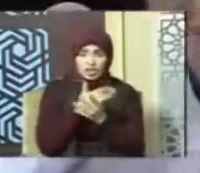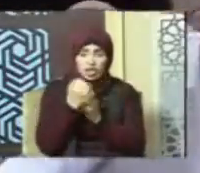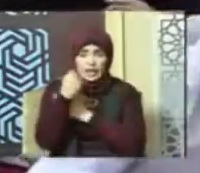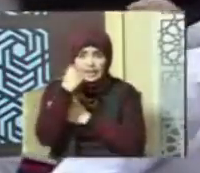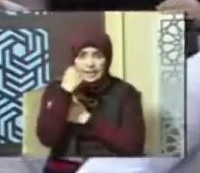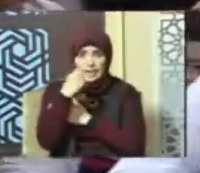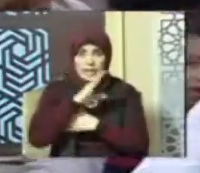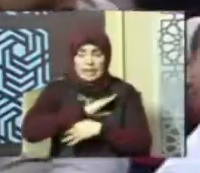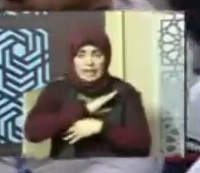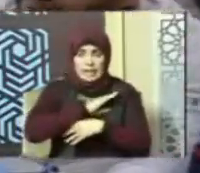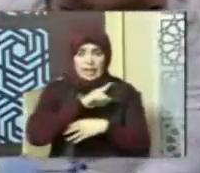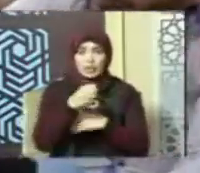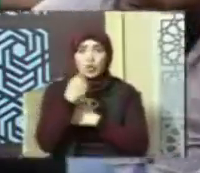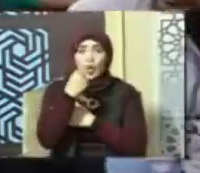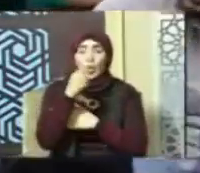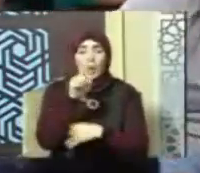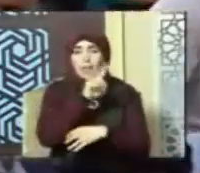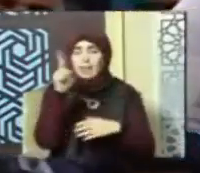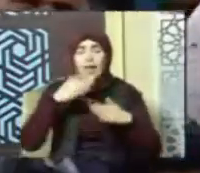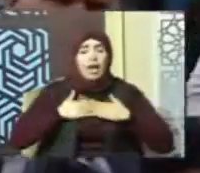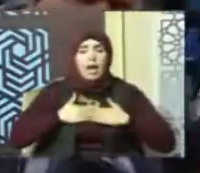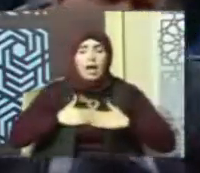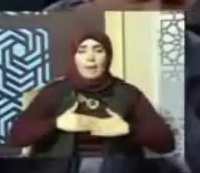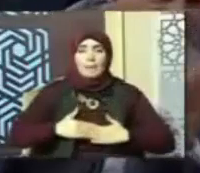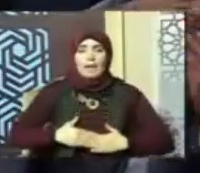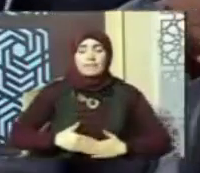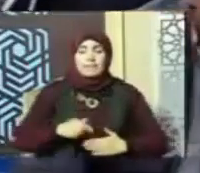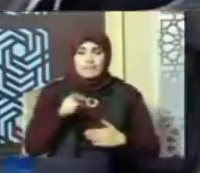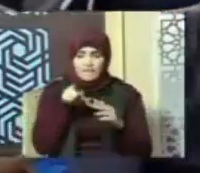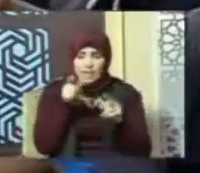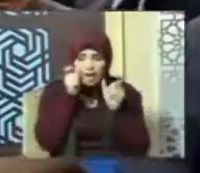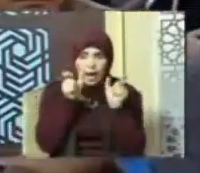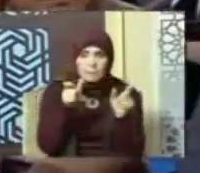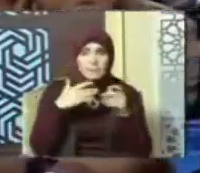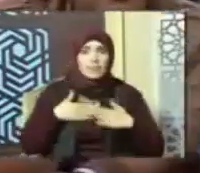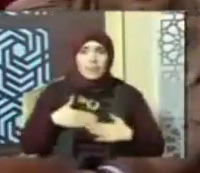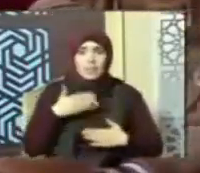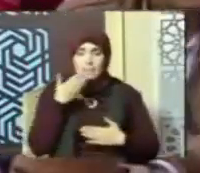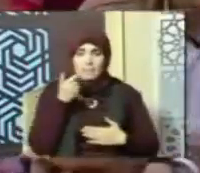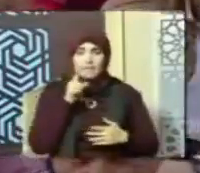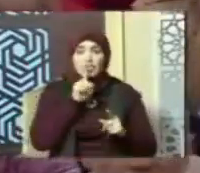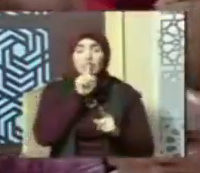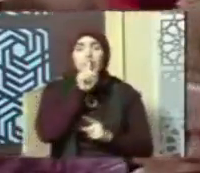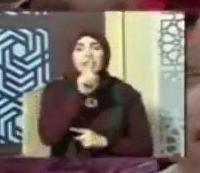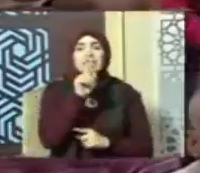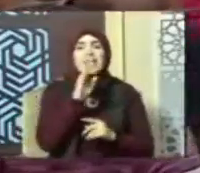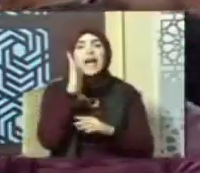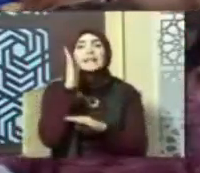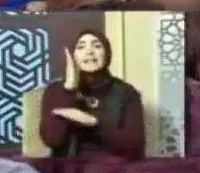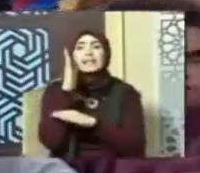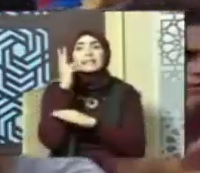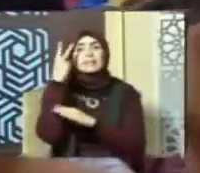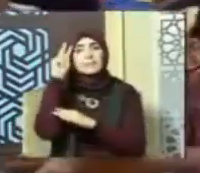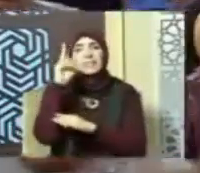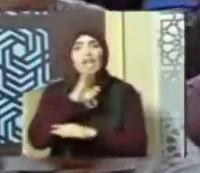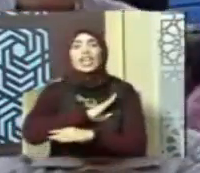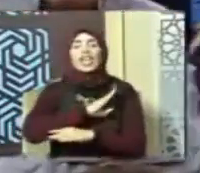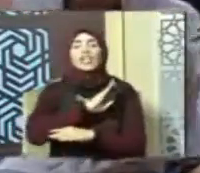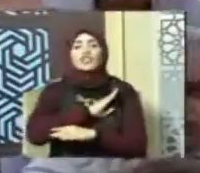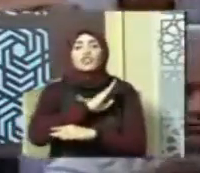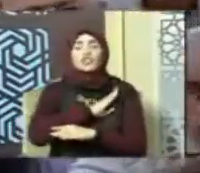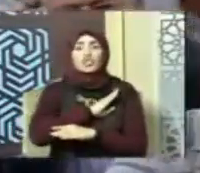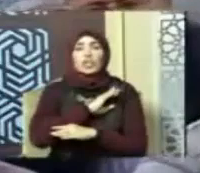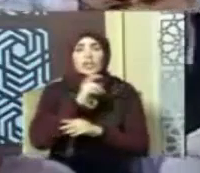أمان لوطن ما لم يكن له جيش قوي، ما لم يكن له درع